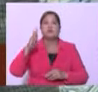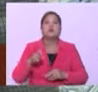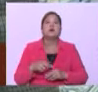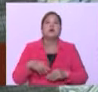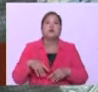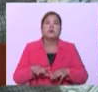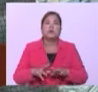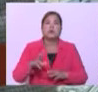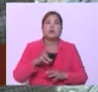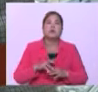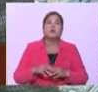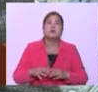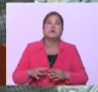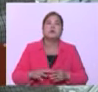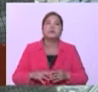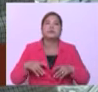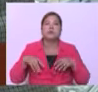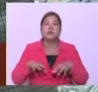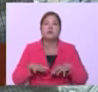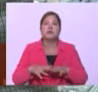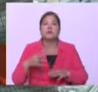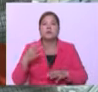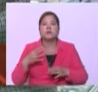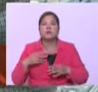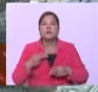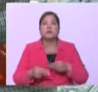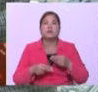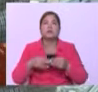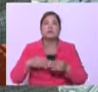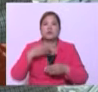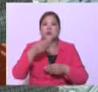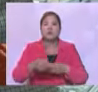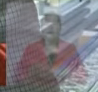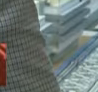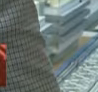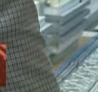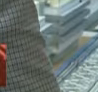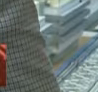как унитарное государство, сделало значительный шаг вперед, и теперь мы ждем новостей.